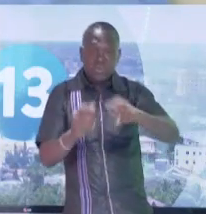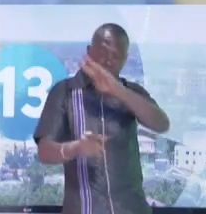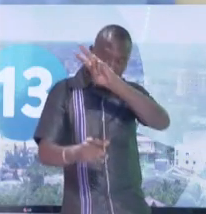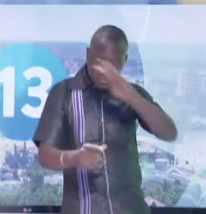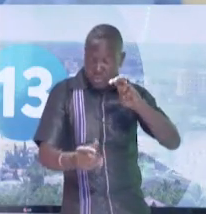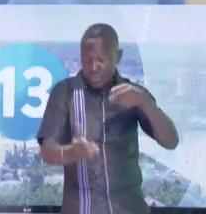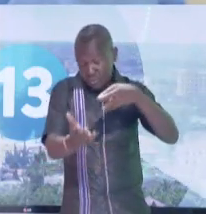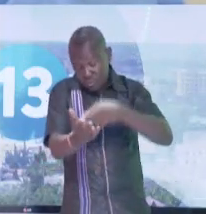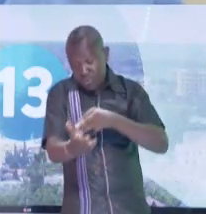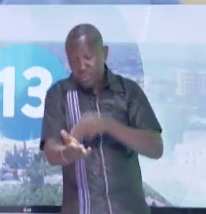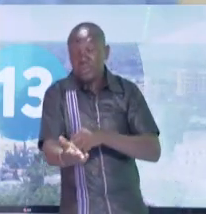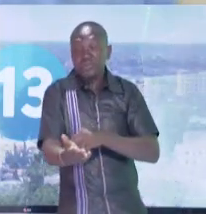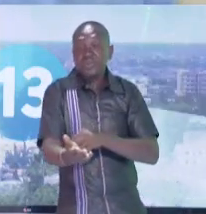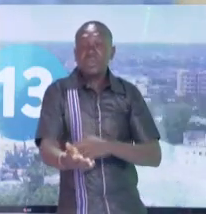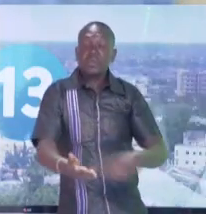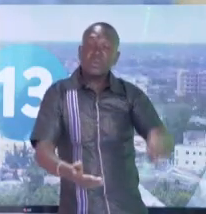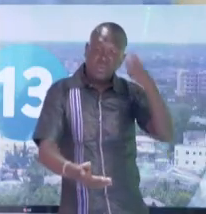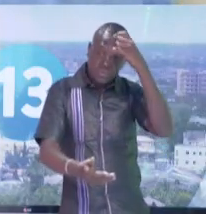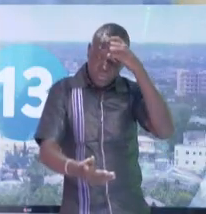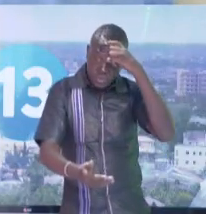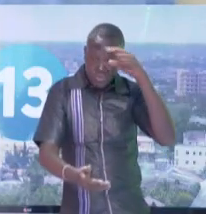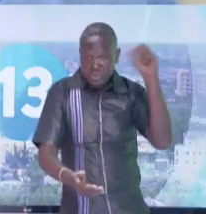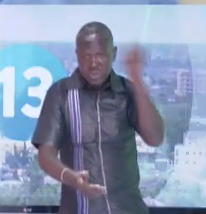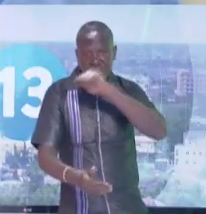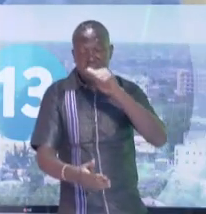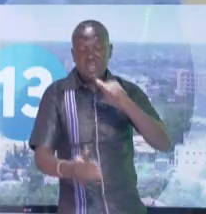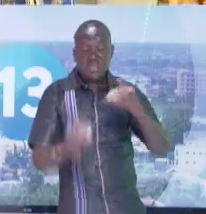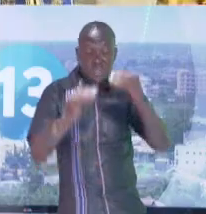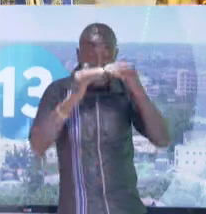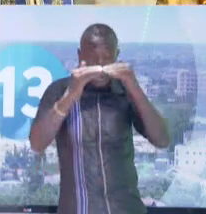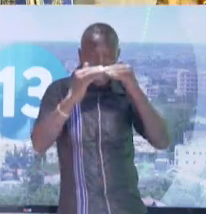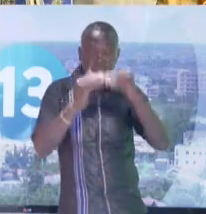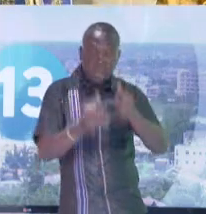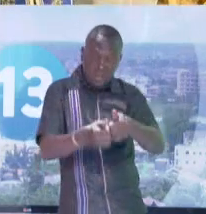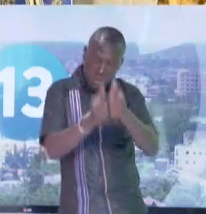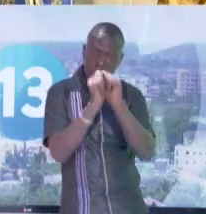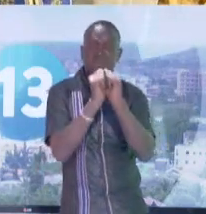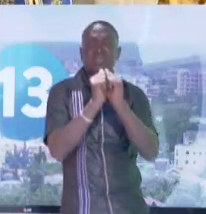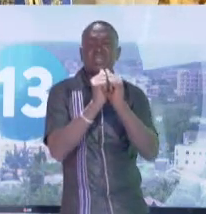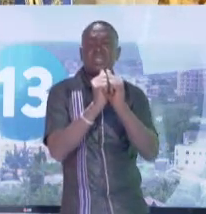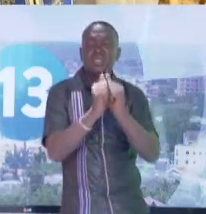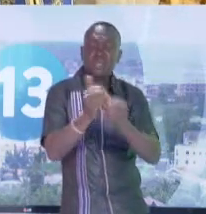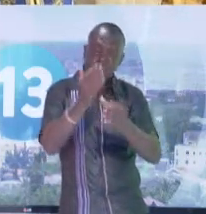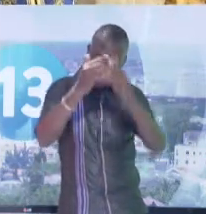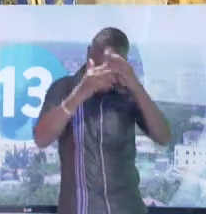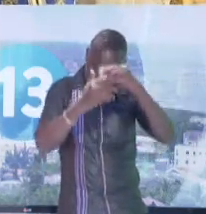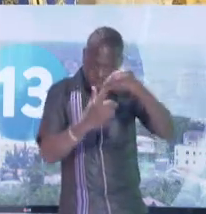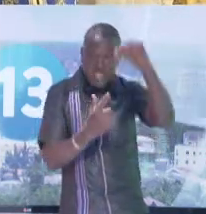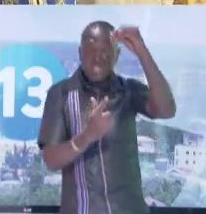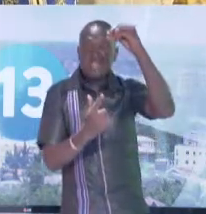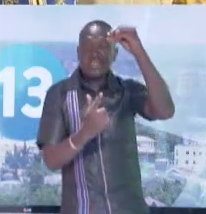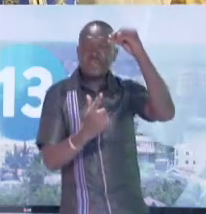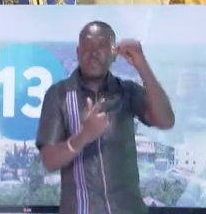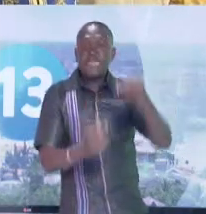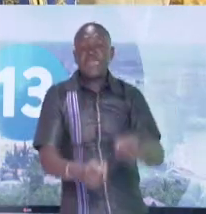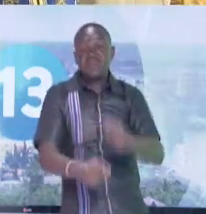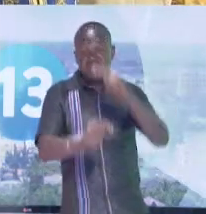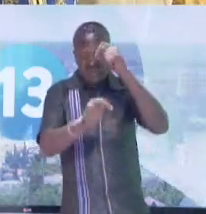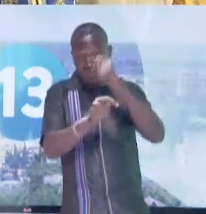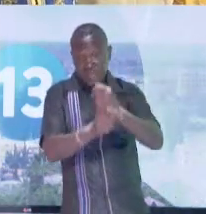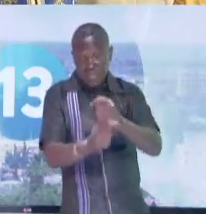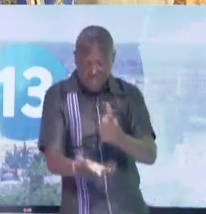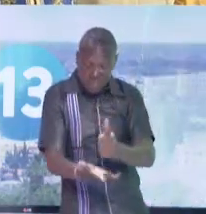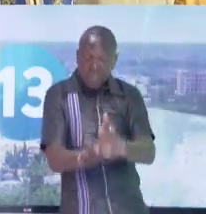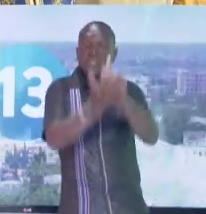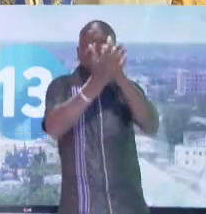le gouvernement, pour assurer l'équité d'accès à ces soins spécialisés, va très certainement se pencher